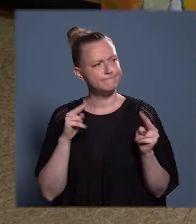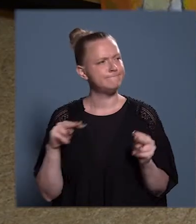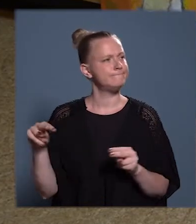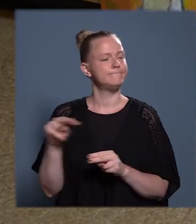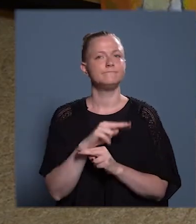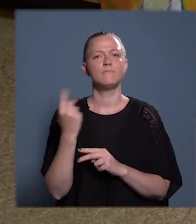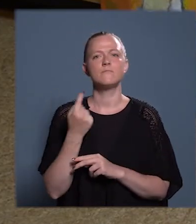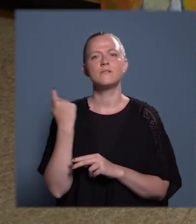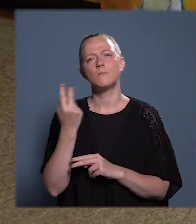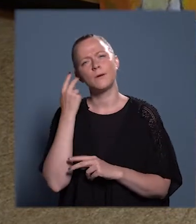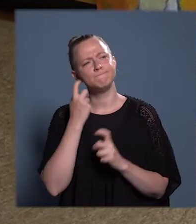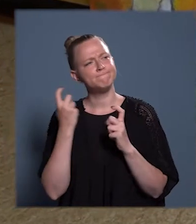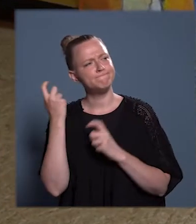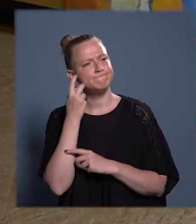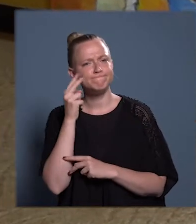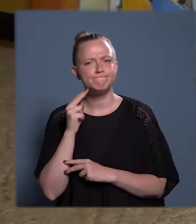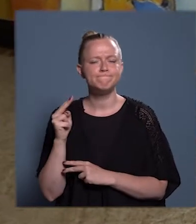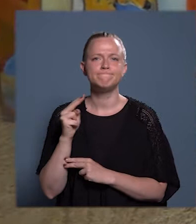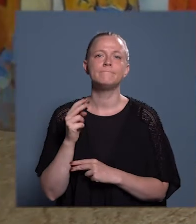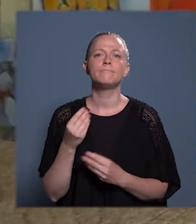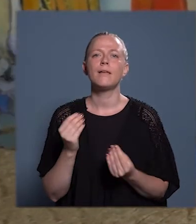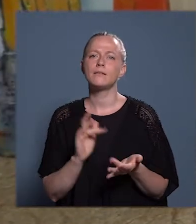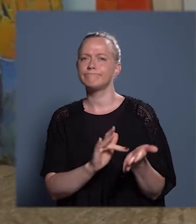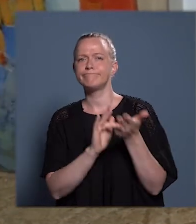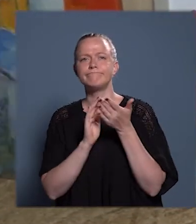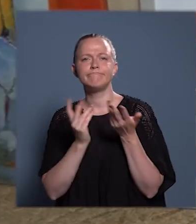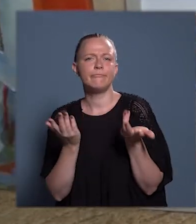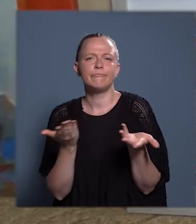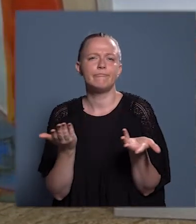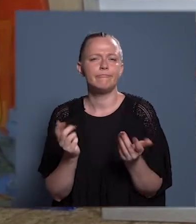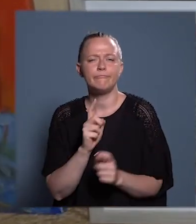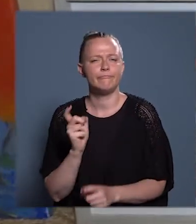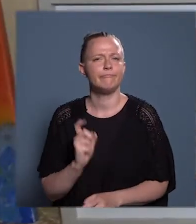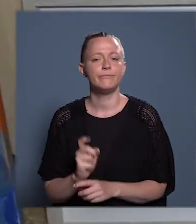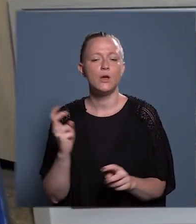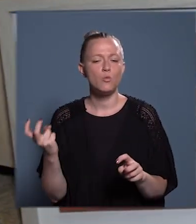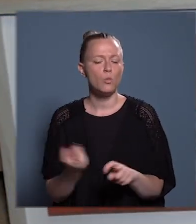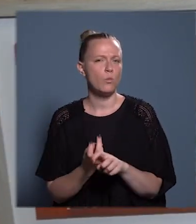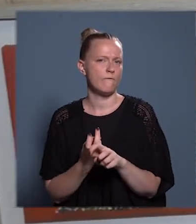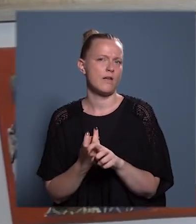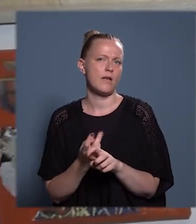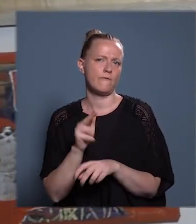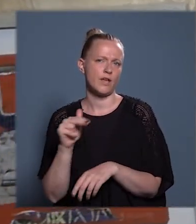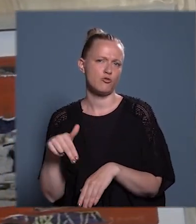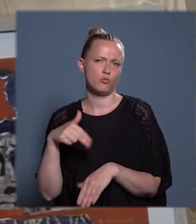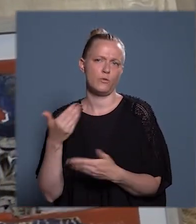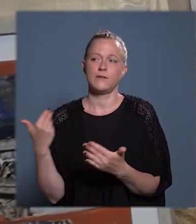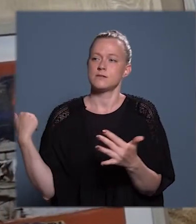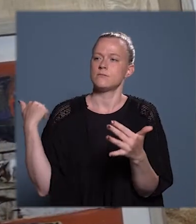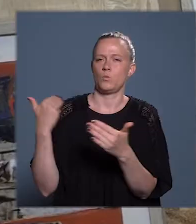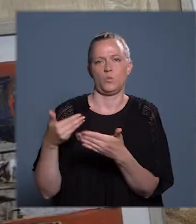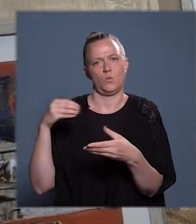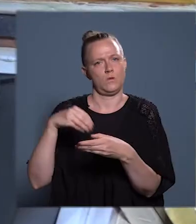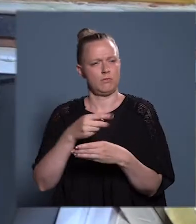azon gondolkoztam, hogy mennyiben mutatkozik meg vajon az üvegfestő művészi múltja